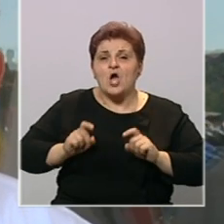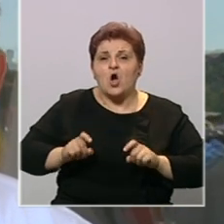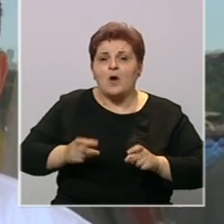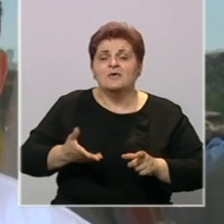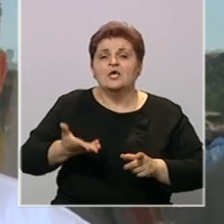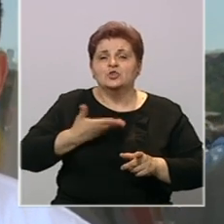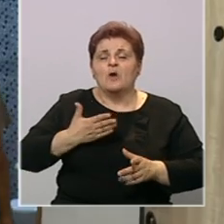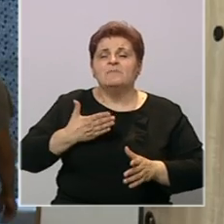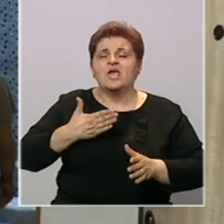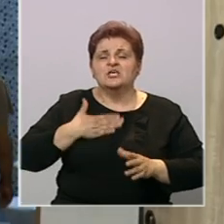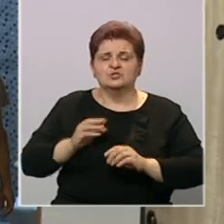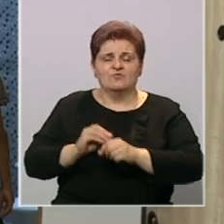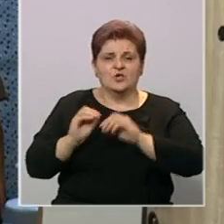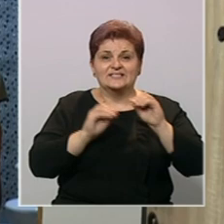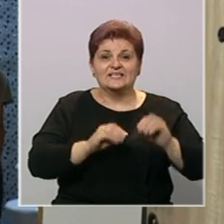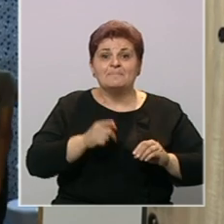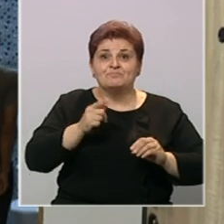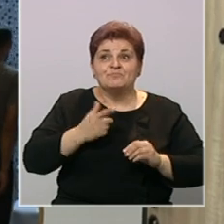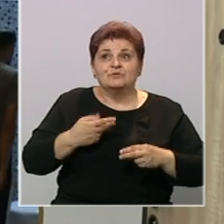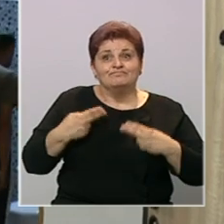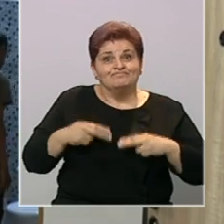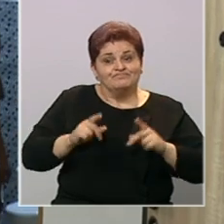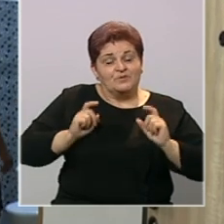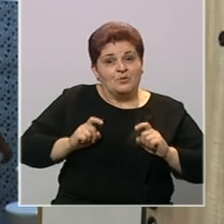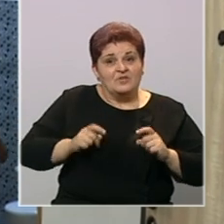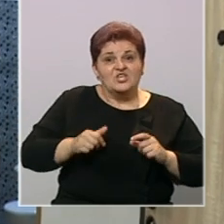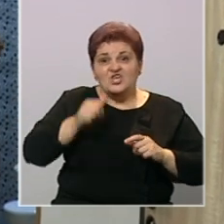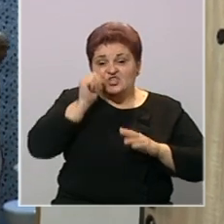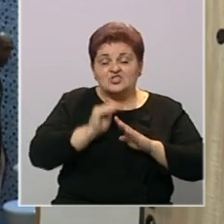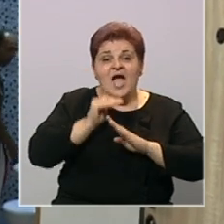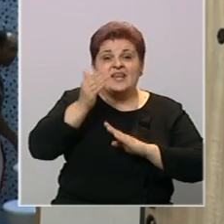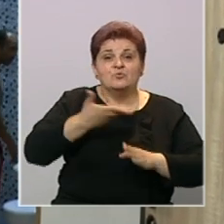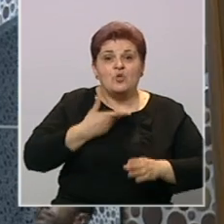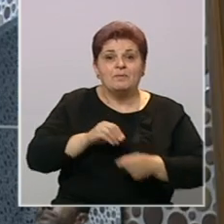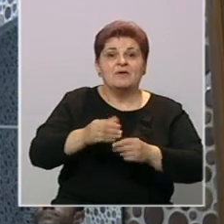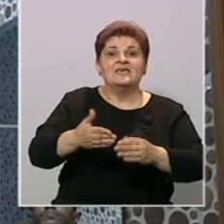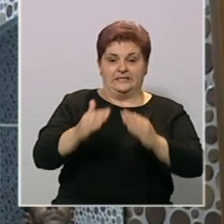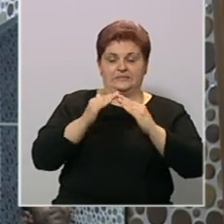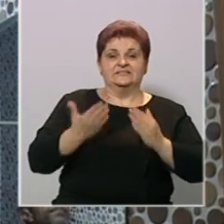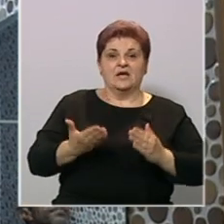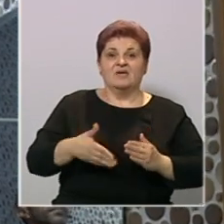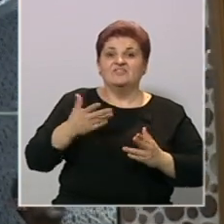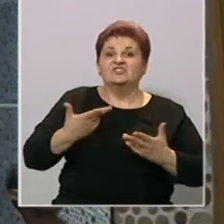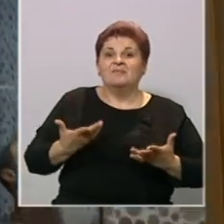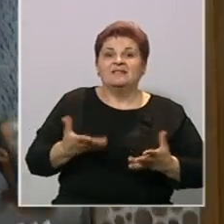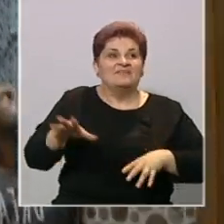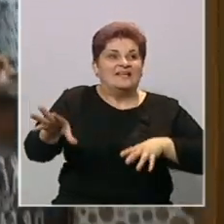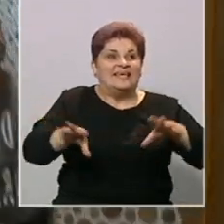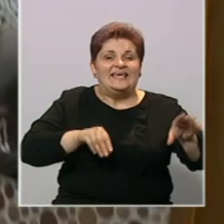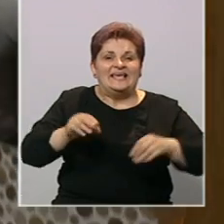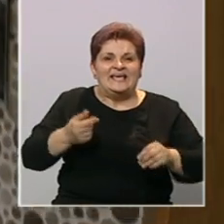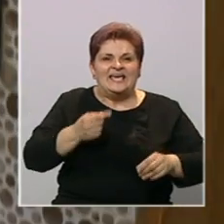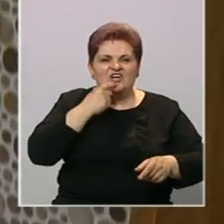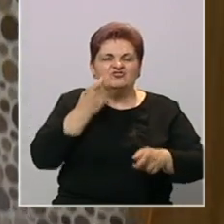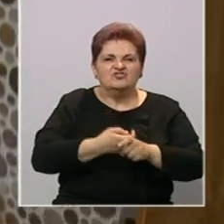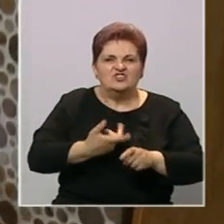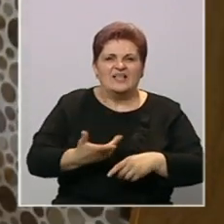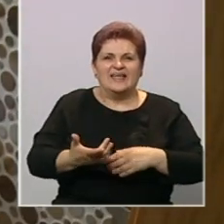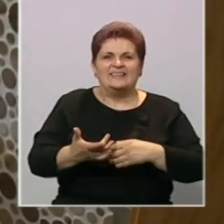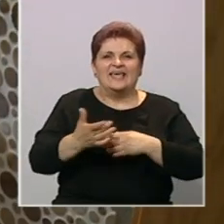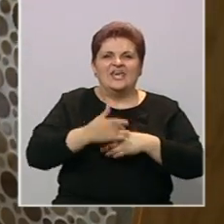svoje stambeno zbrinjavanje. Ipak ono što plaši romsko stanovništvo je šta nakon dobijanja stana, jer ih većina živi od sakupljanja sekundarnih sirovina,